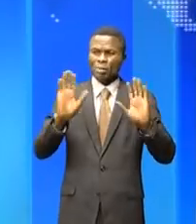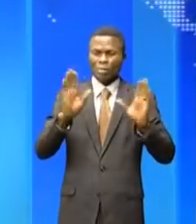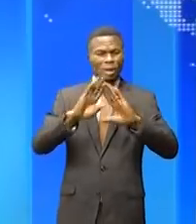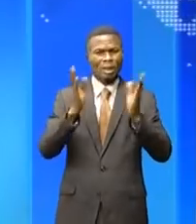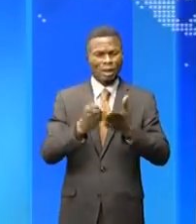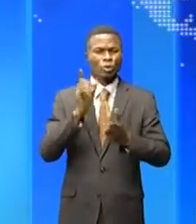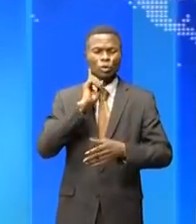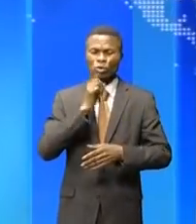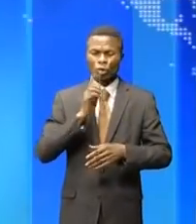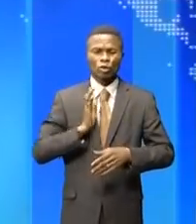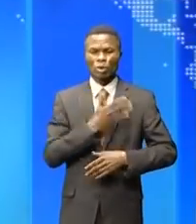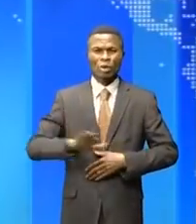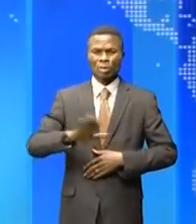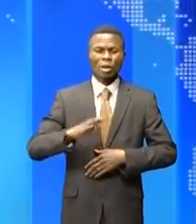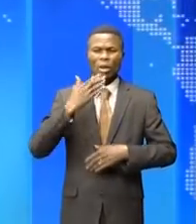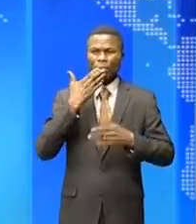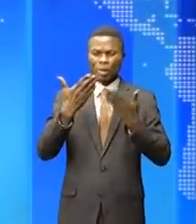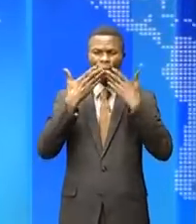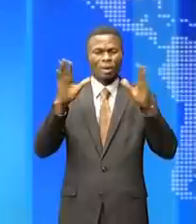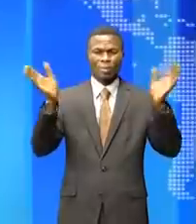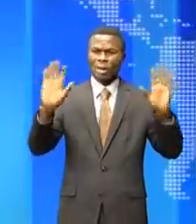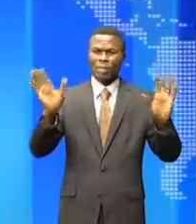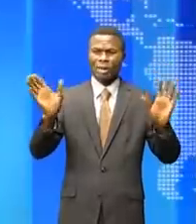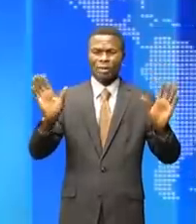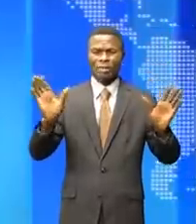heures sans bryant un tabou au revoir et à la prochaine